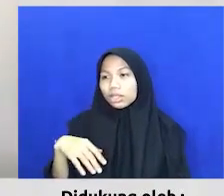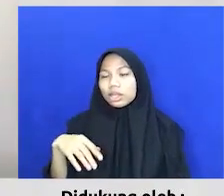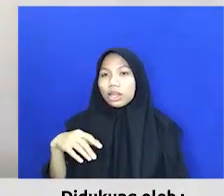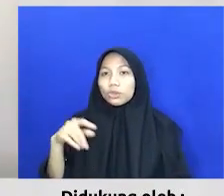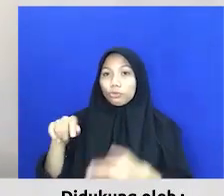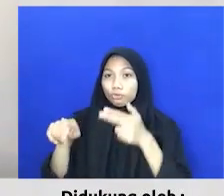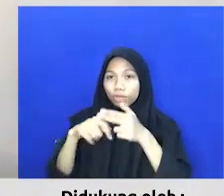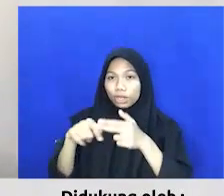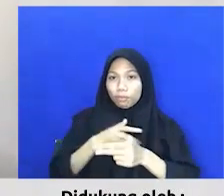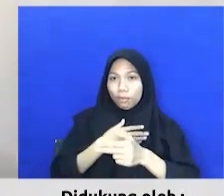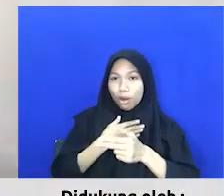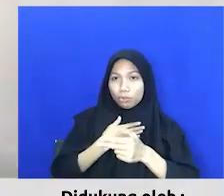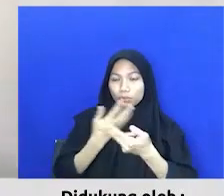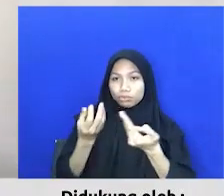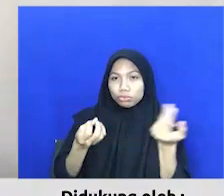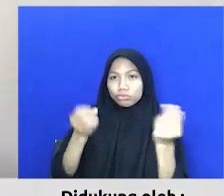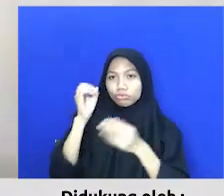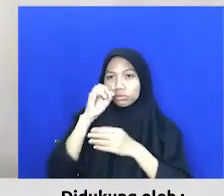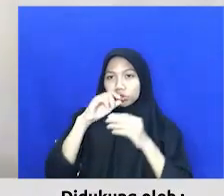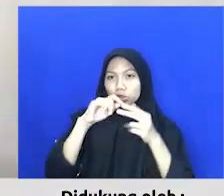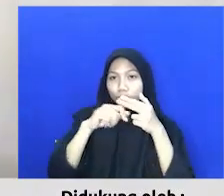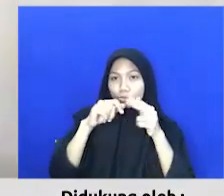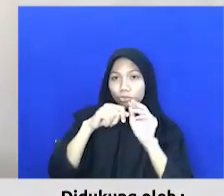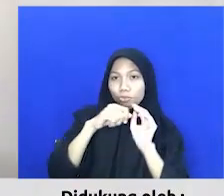ya cara ketawa yang istimewa.